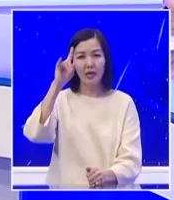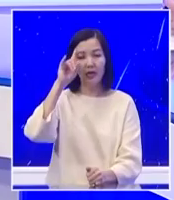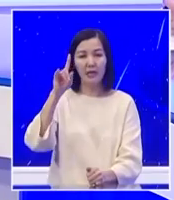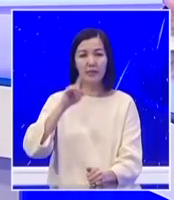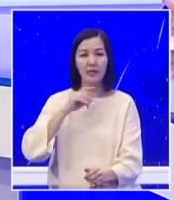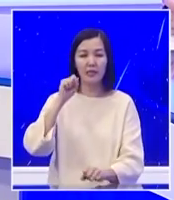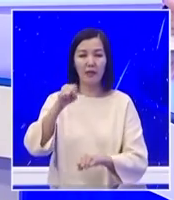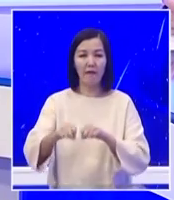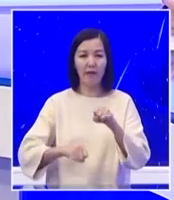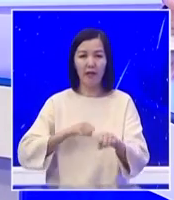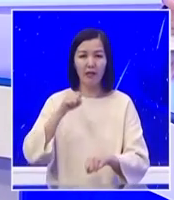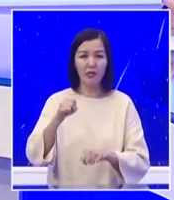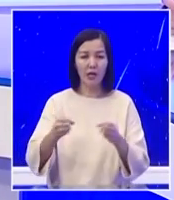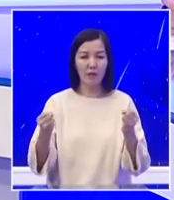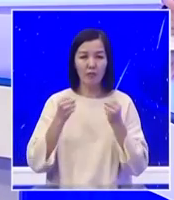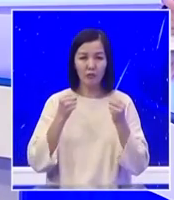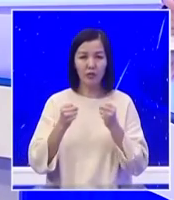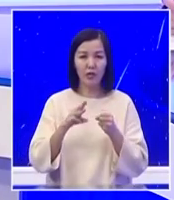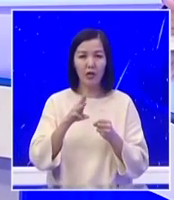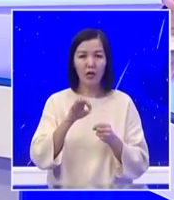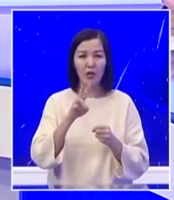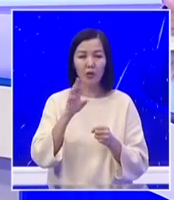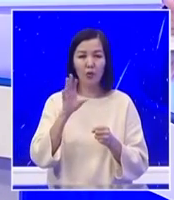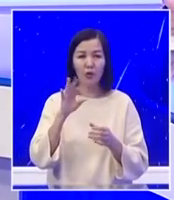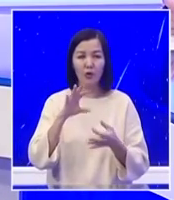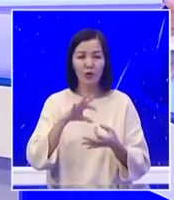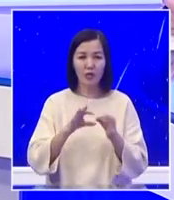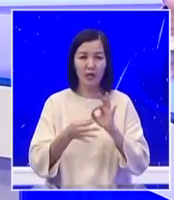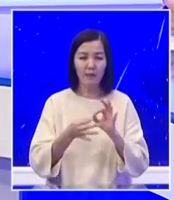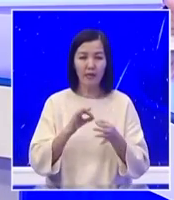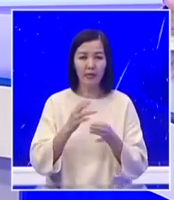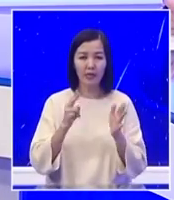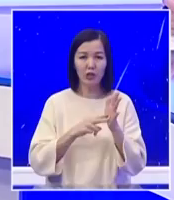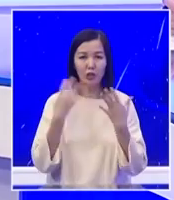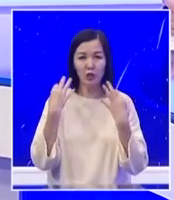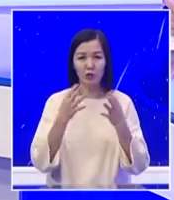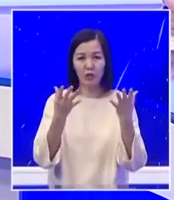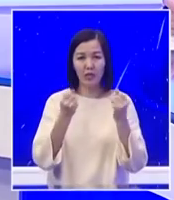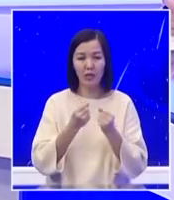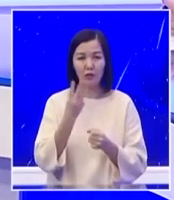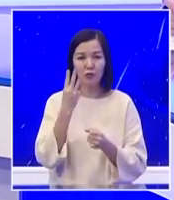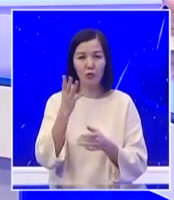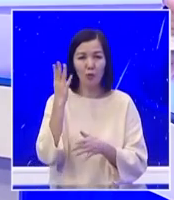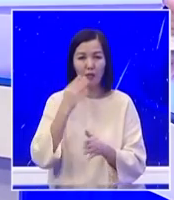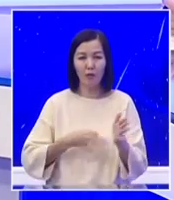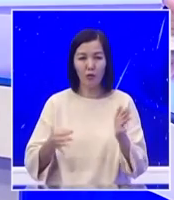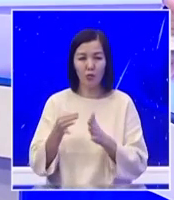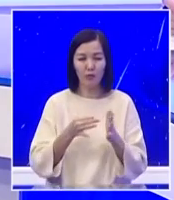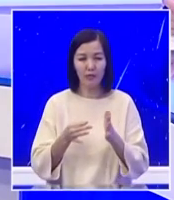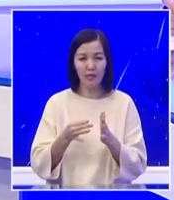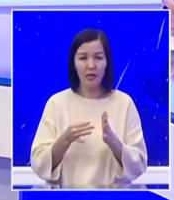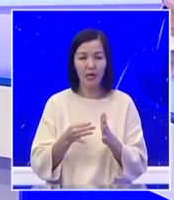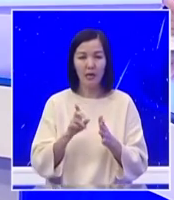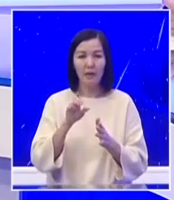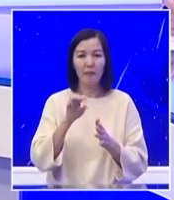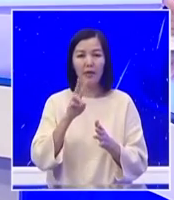Қазақстандық велошабандоздар Токио Олимпиадасына 7 лицензия жеңіп алды. Оның 3-і жетісулық саңлақтардың еншісінде. Жерлестеріміз